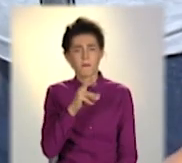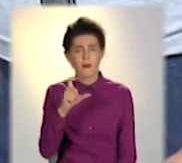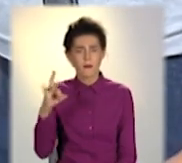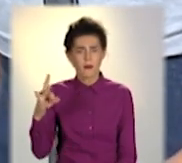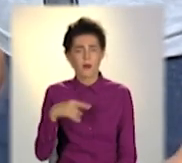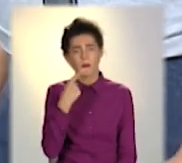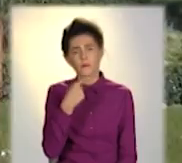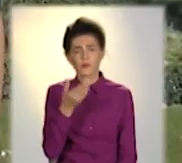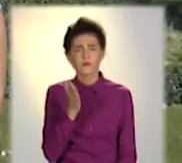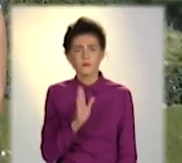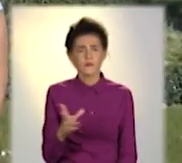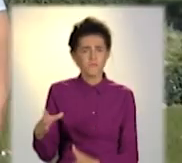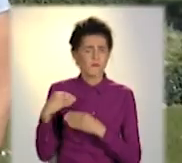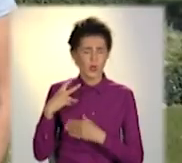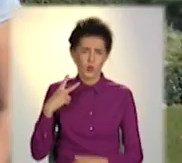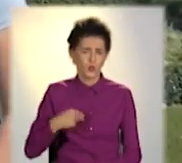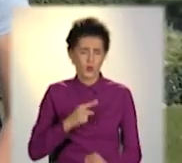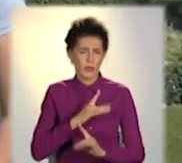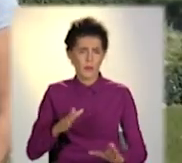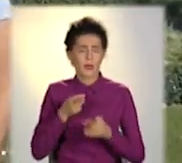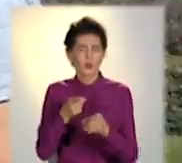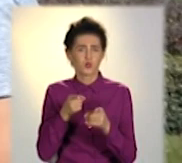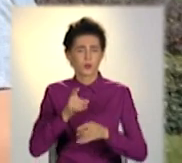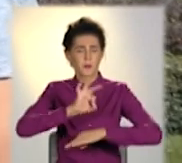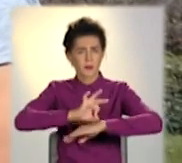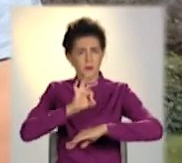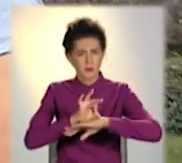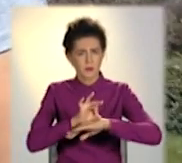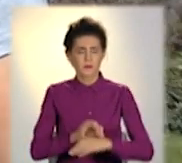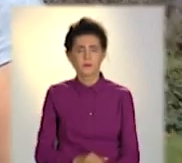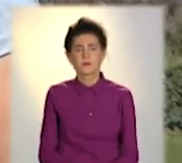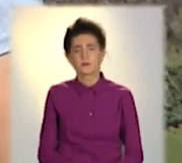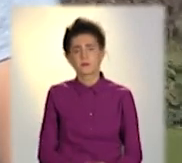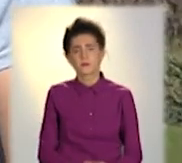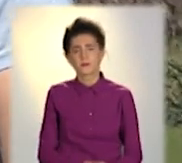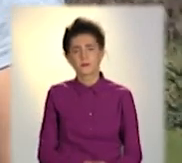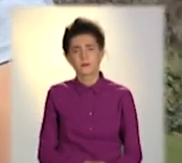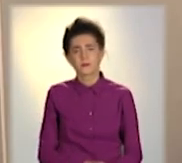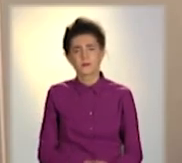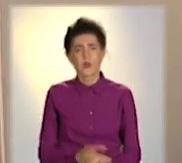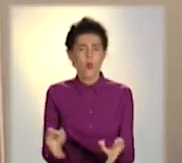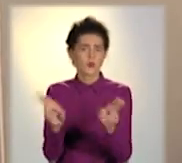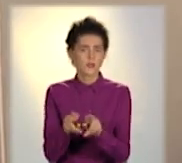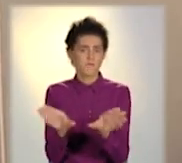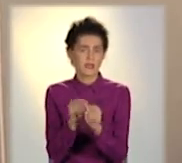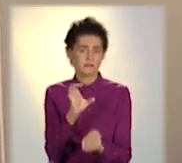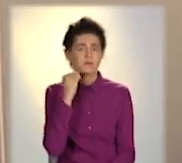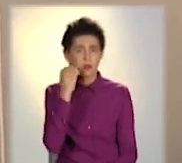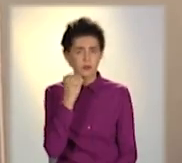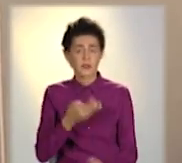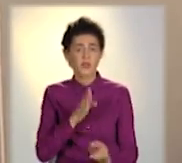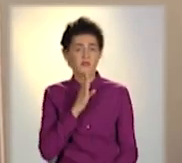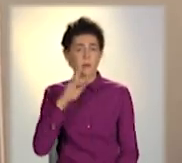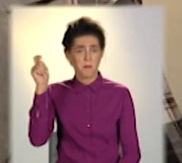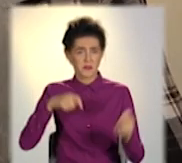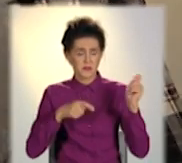доньку Злату на дільницю не братиме, бо загроза існує. Є, так? Бабушка. Натомість переселенка